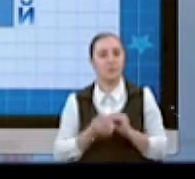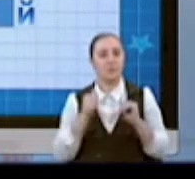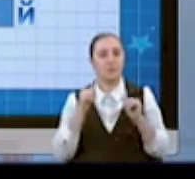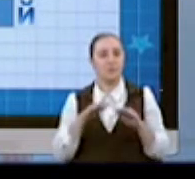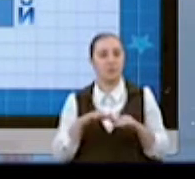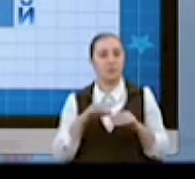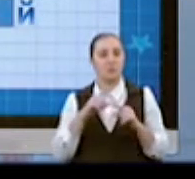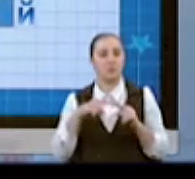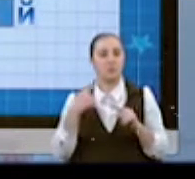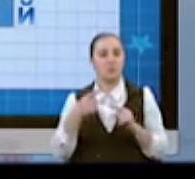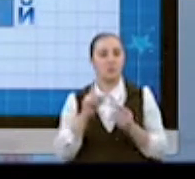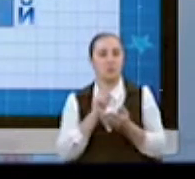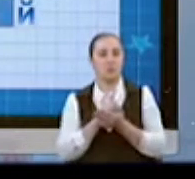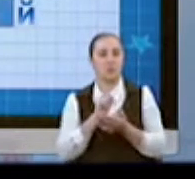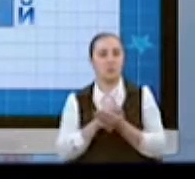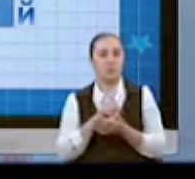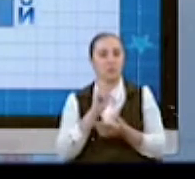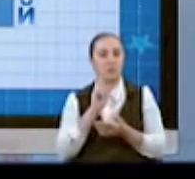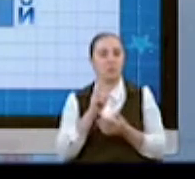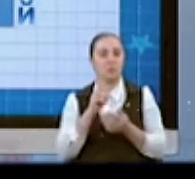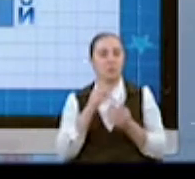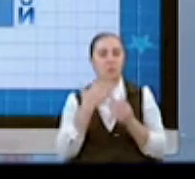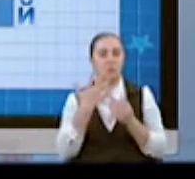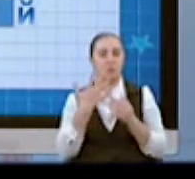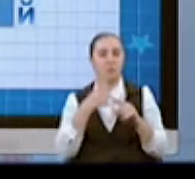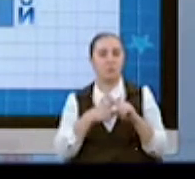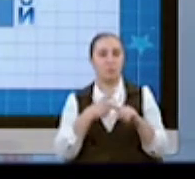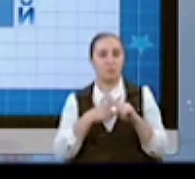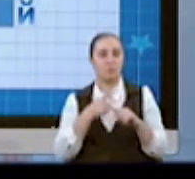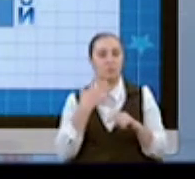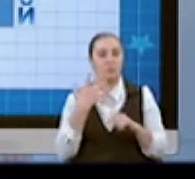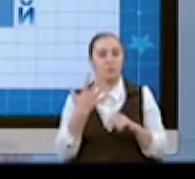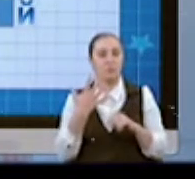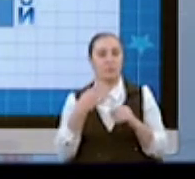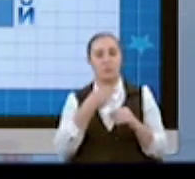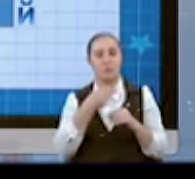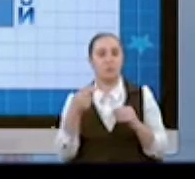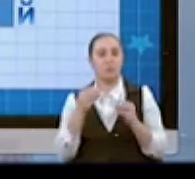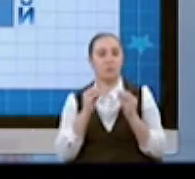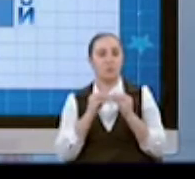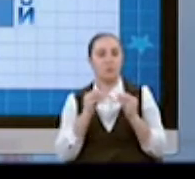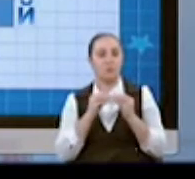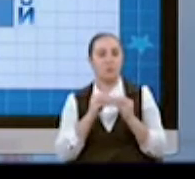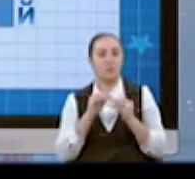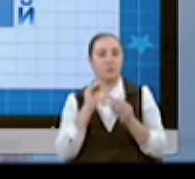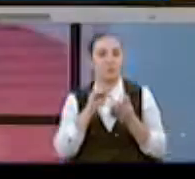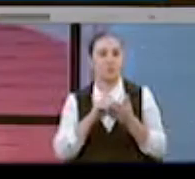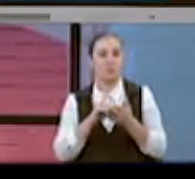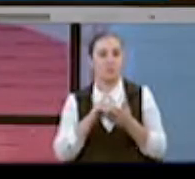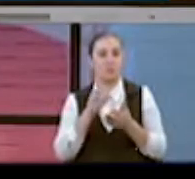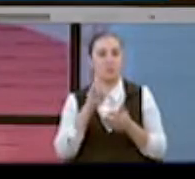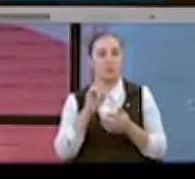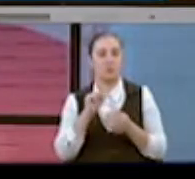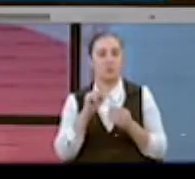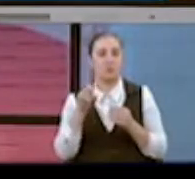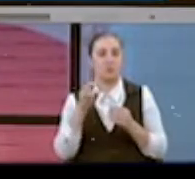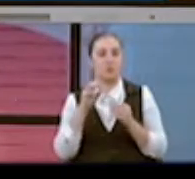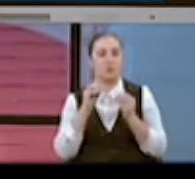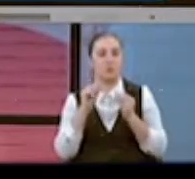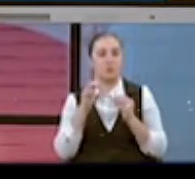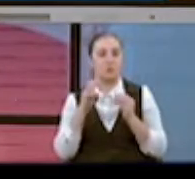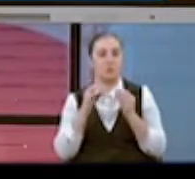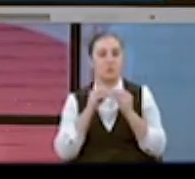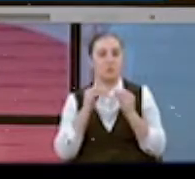Решаем следующее задание. К 5 прибавляем 5, получаем 10. Вставляем над числом